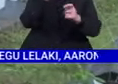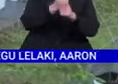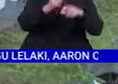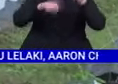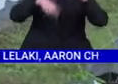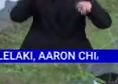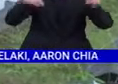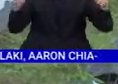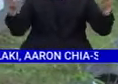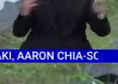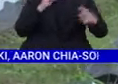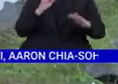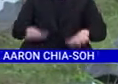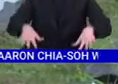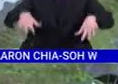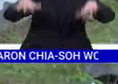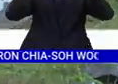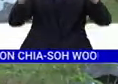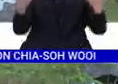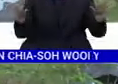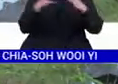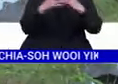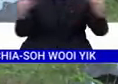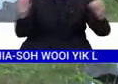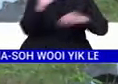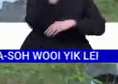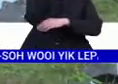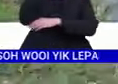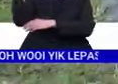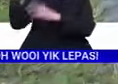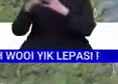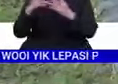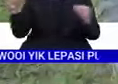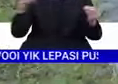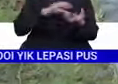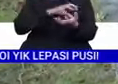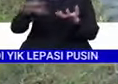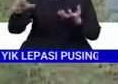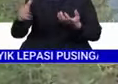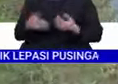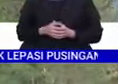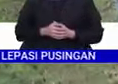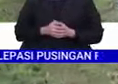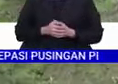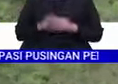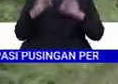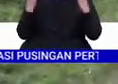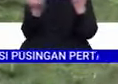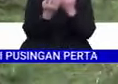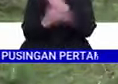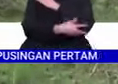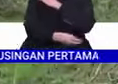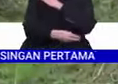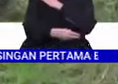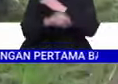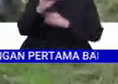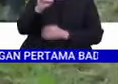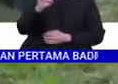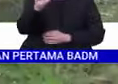hai hai pop warnai habis semua Oh tanam apa habis Project ego ekonomi Asna fakir miskin Desa